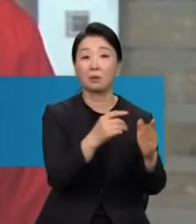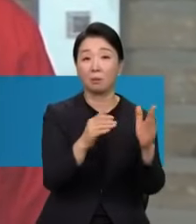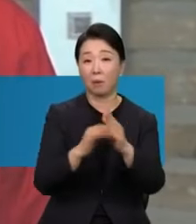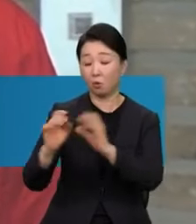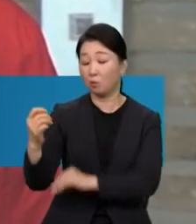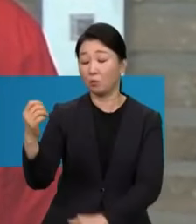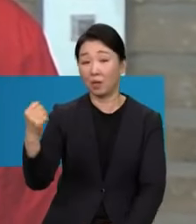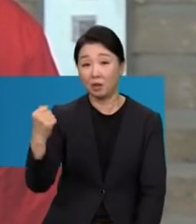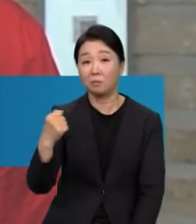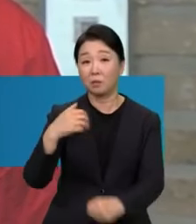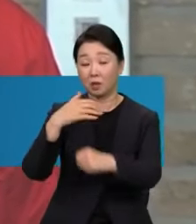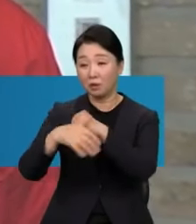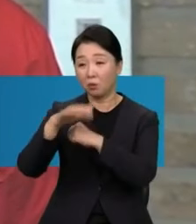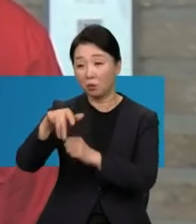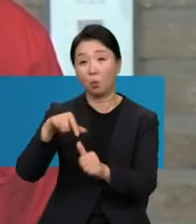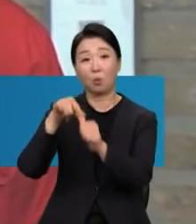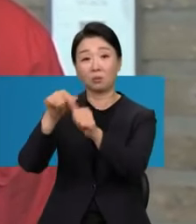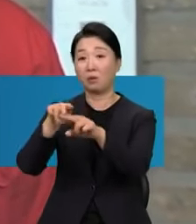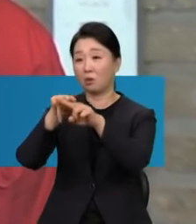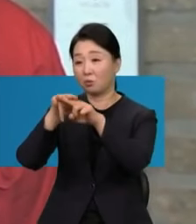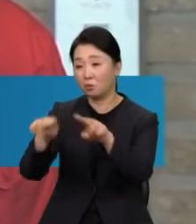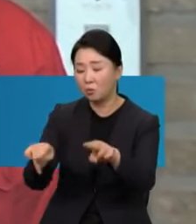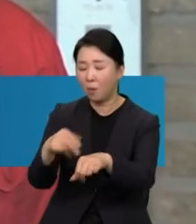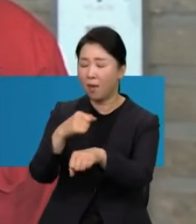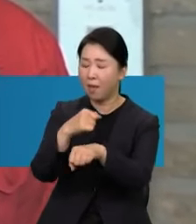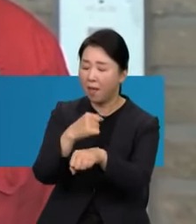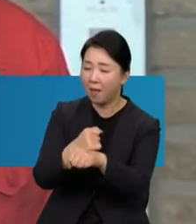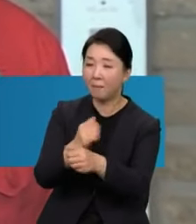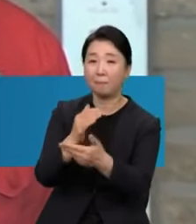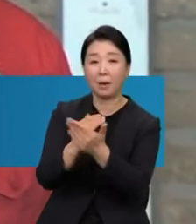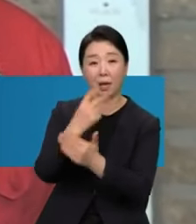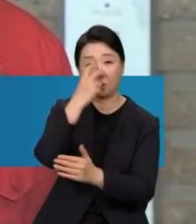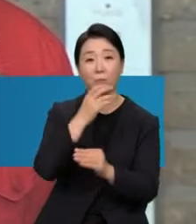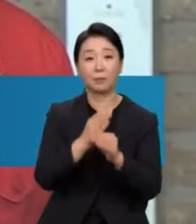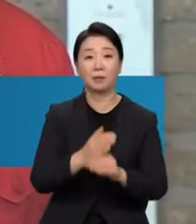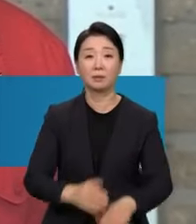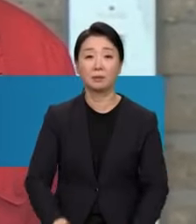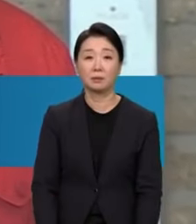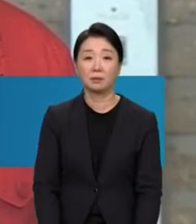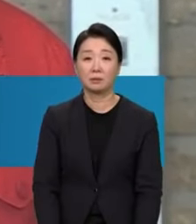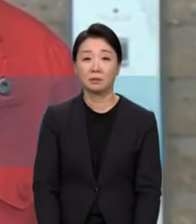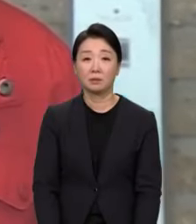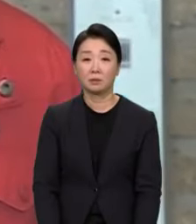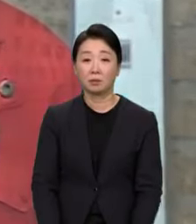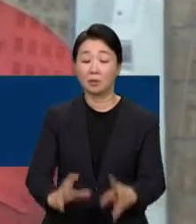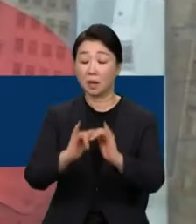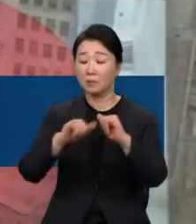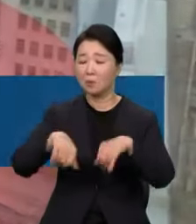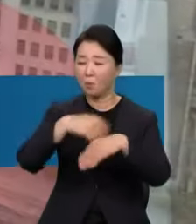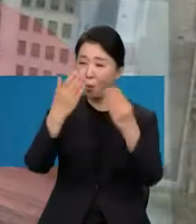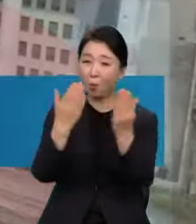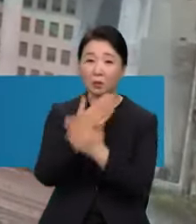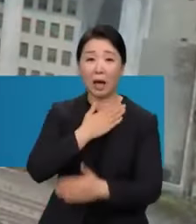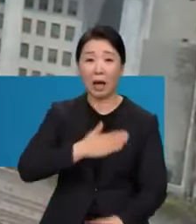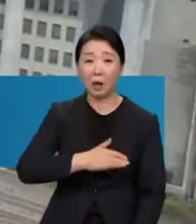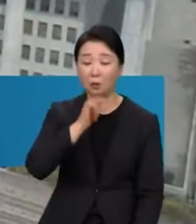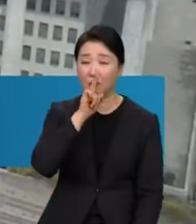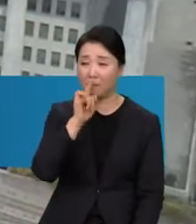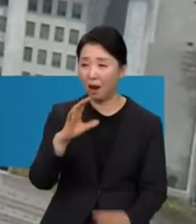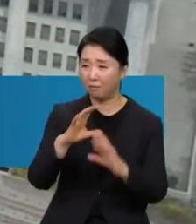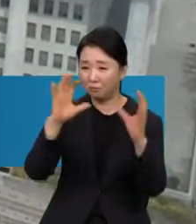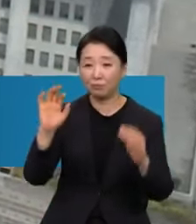국민의힘은 텃밭 대구의 공천을 취소할까 검토에 돌입했습니다. 사실 국민들은 모두 알고 있던 논란들